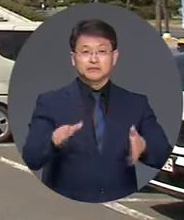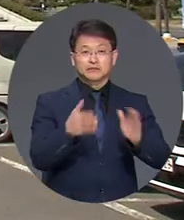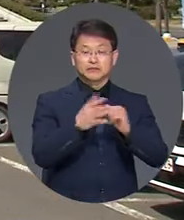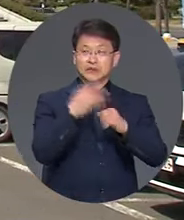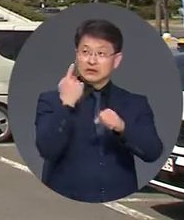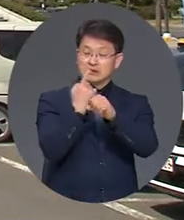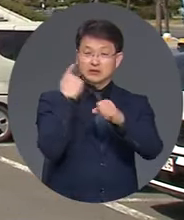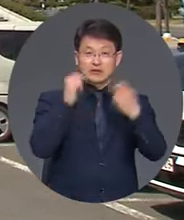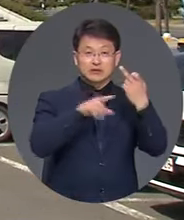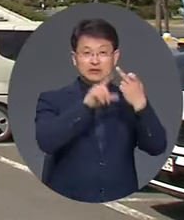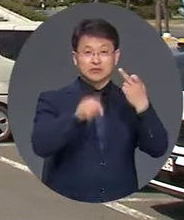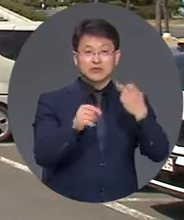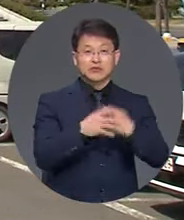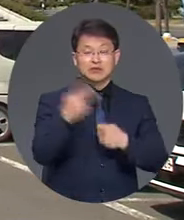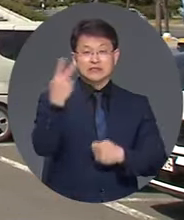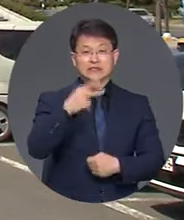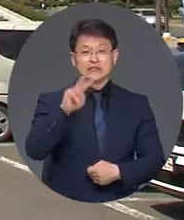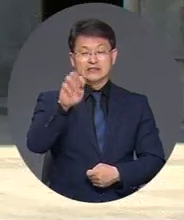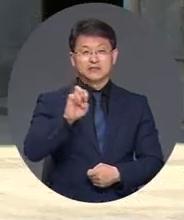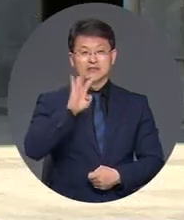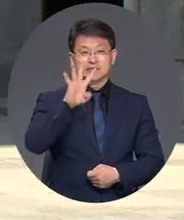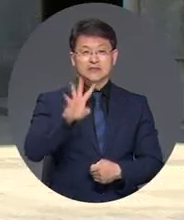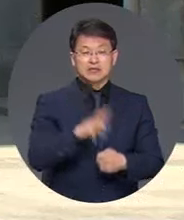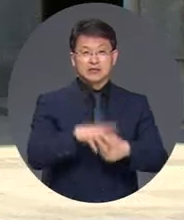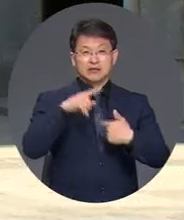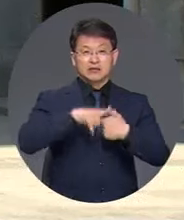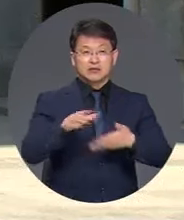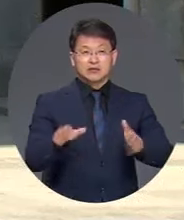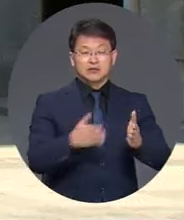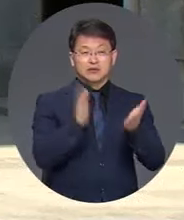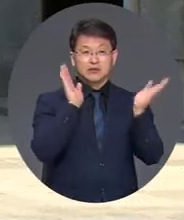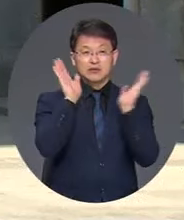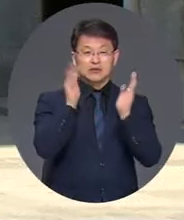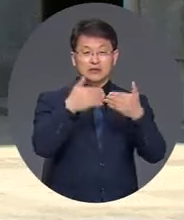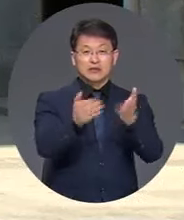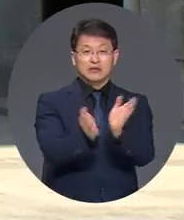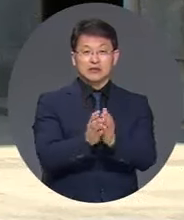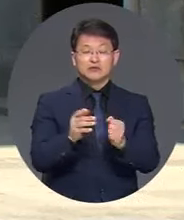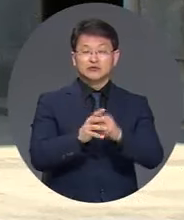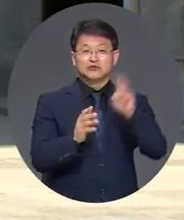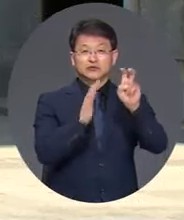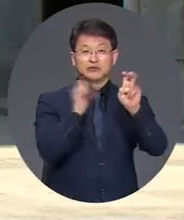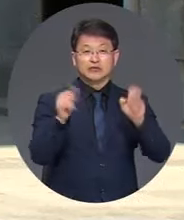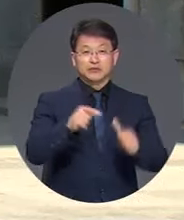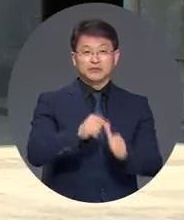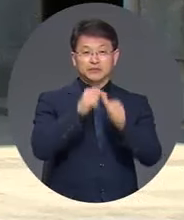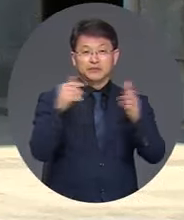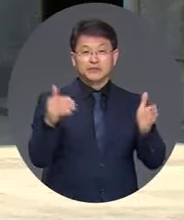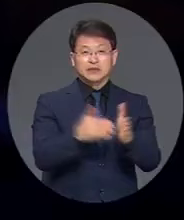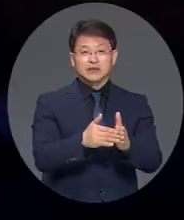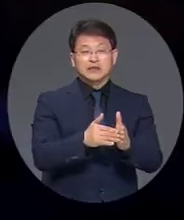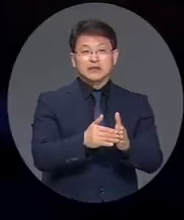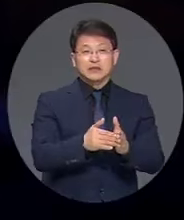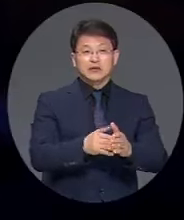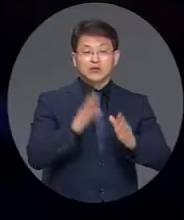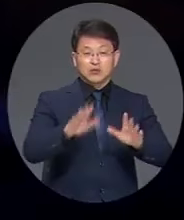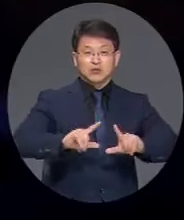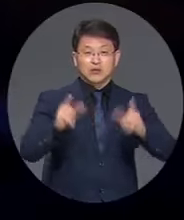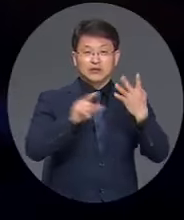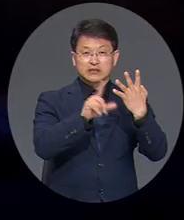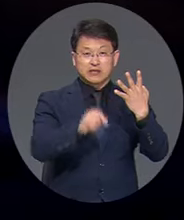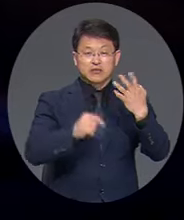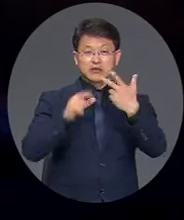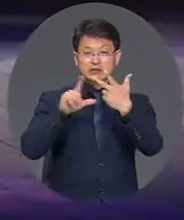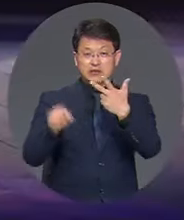경상남도는 지난해 12월 2024년 경남 도립극단 예술단원 20명을 모집했습니다. 올해